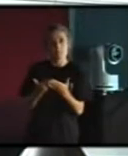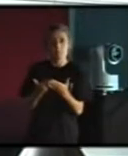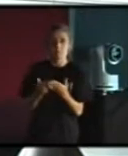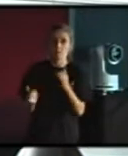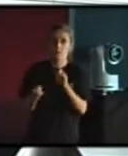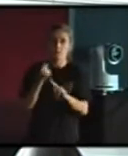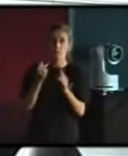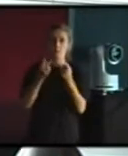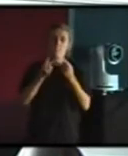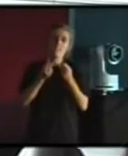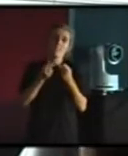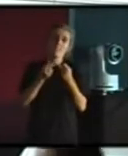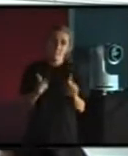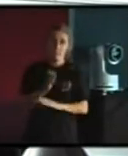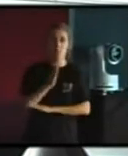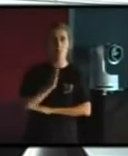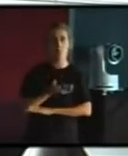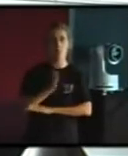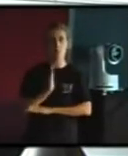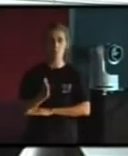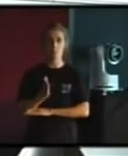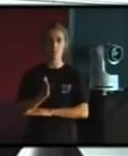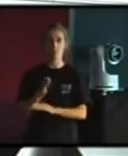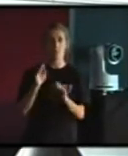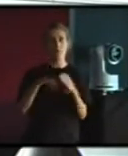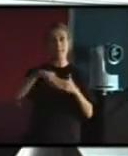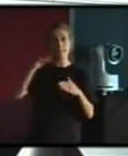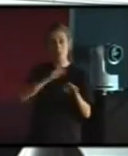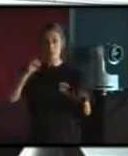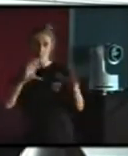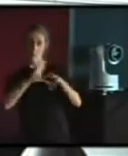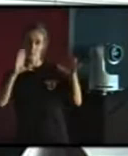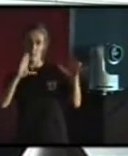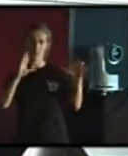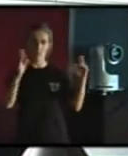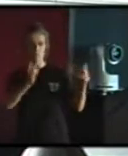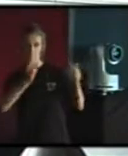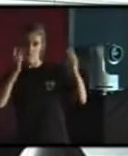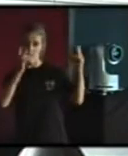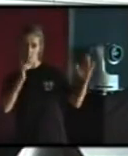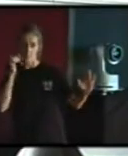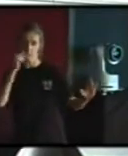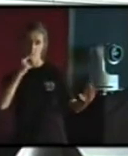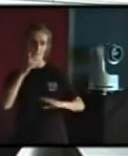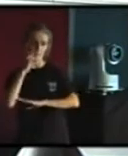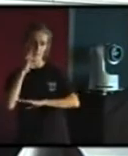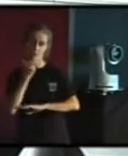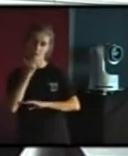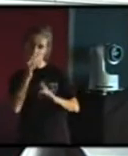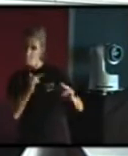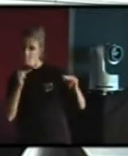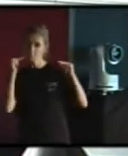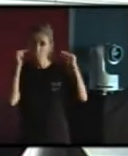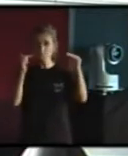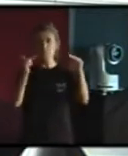La ville, elle se représente aussi dans son caractère d'excellence par rapport à ça, au grand vin, à ce qu'on sait faire de mieux. Les